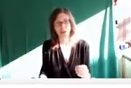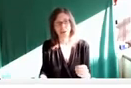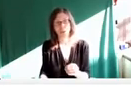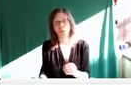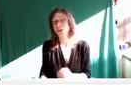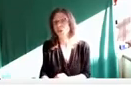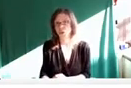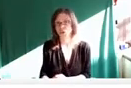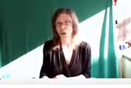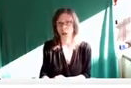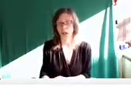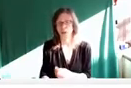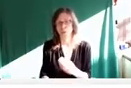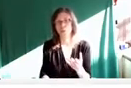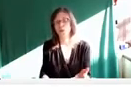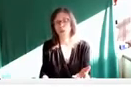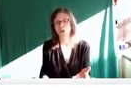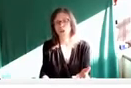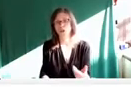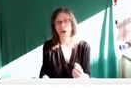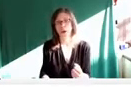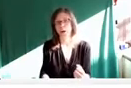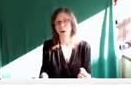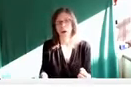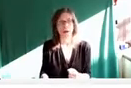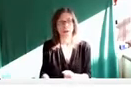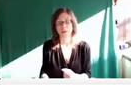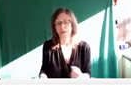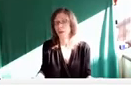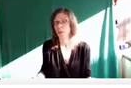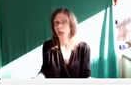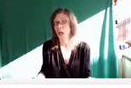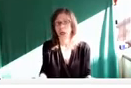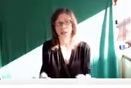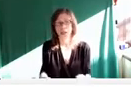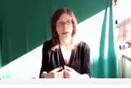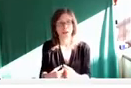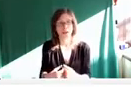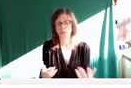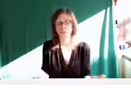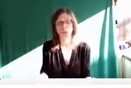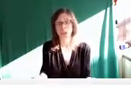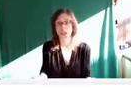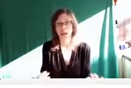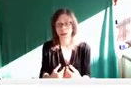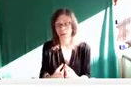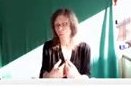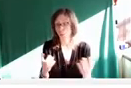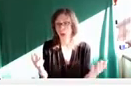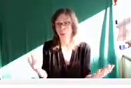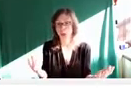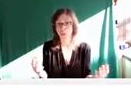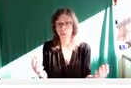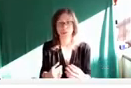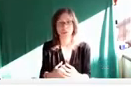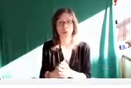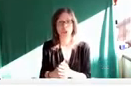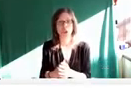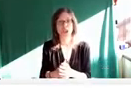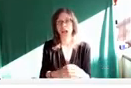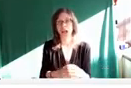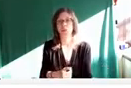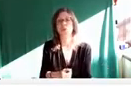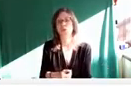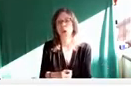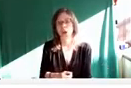gouvernementales pour les chercheurs. Donc, vous, si vous êtes chercheur en sciences infirmières, en santé publique, en peu importe, puis vous avez besoin